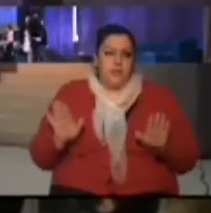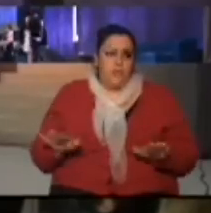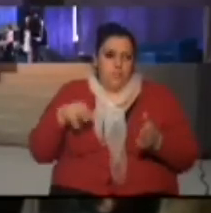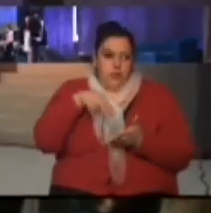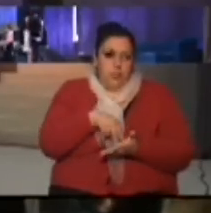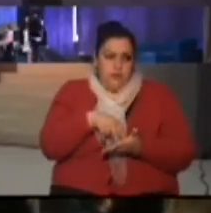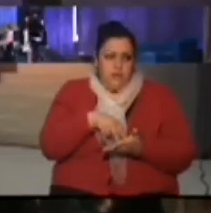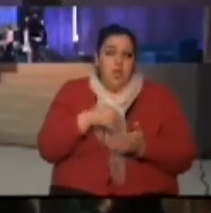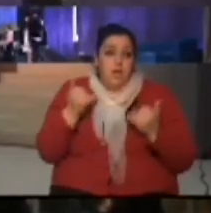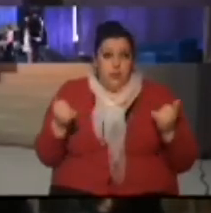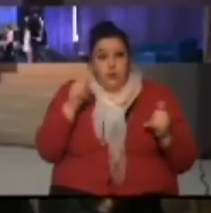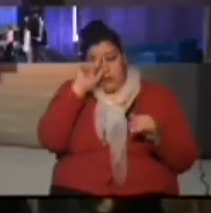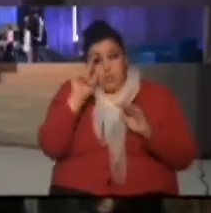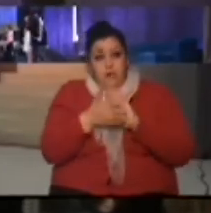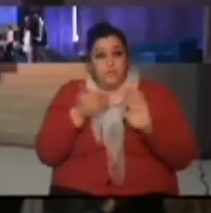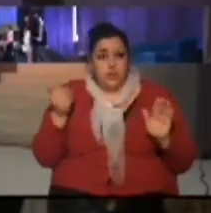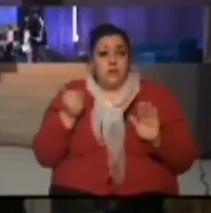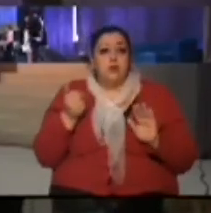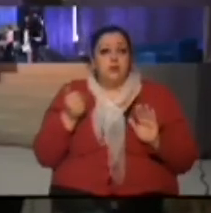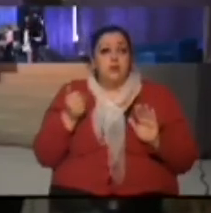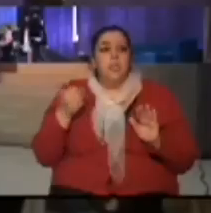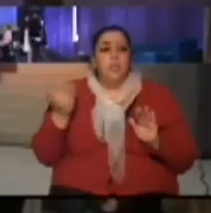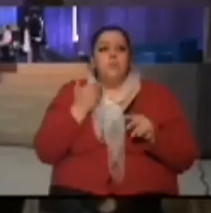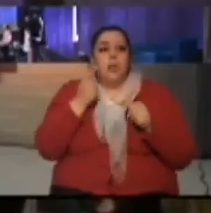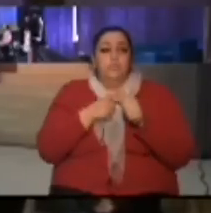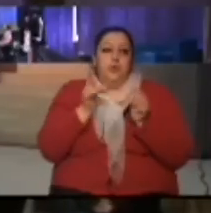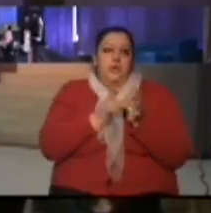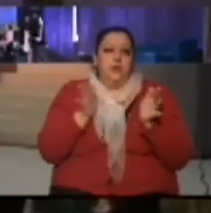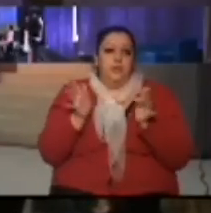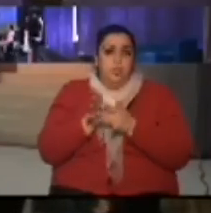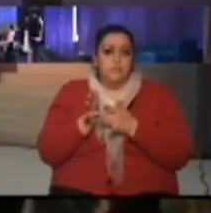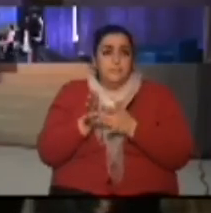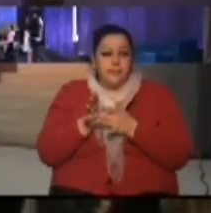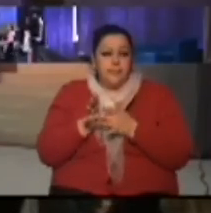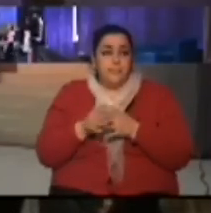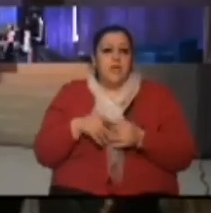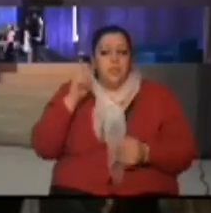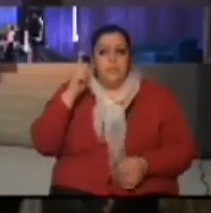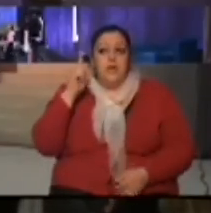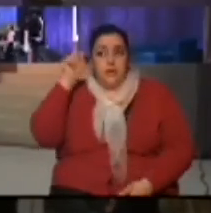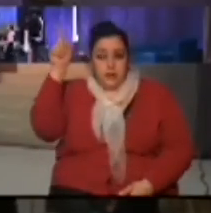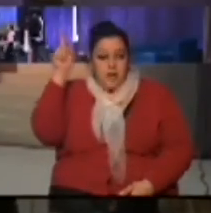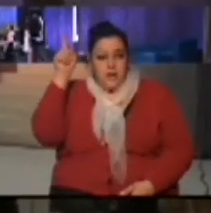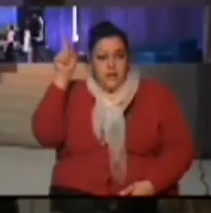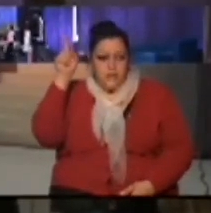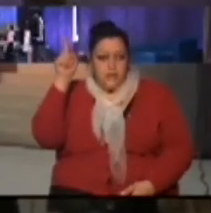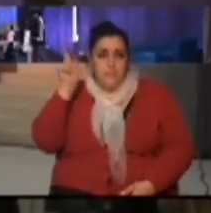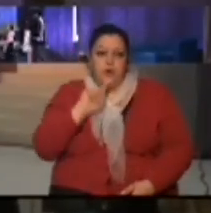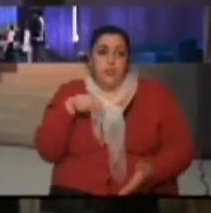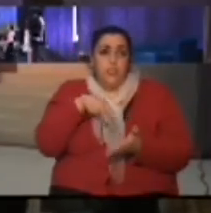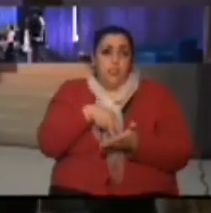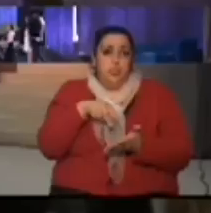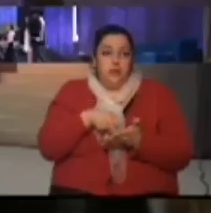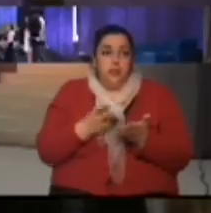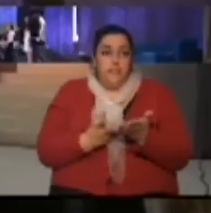ես կանչել նրան քո կյանքի մեջ, ում անունն է Հիսուս Քրիստոս, որովհետև միայն նա գին վճարեց ամեն